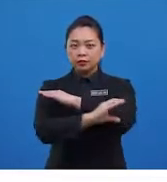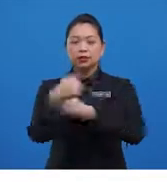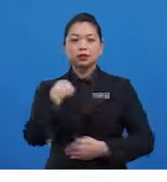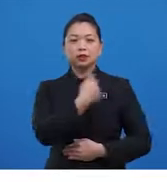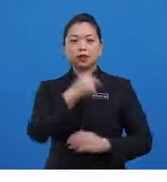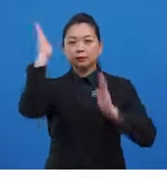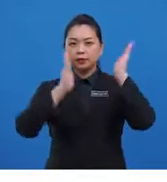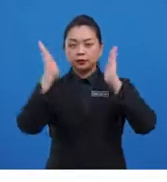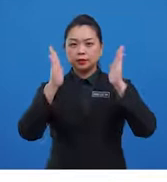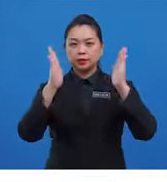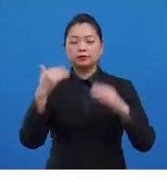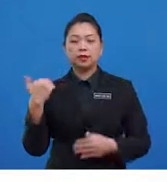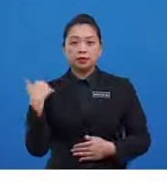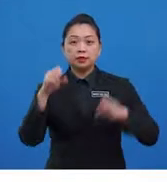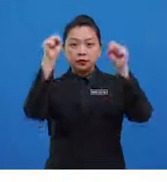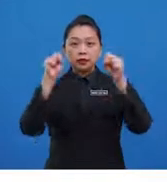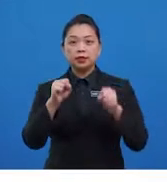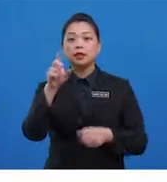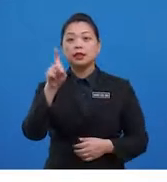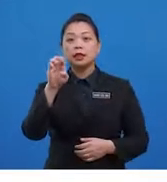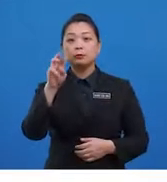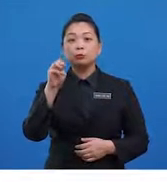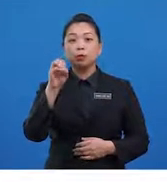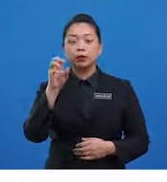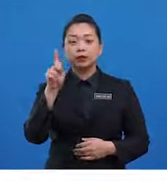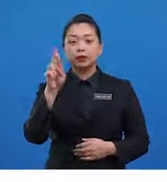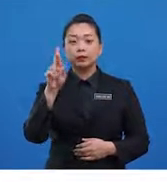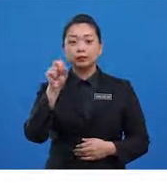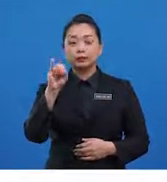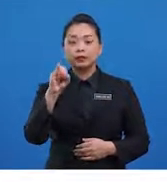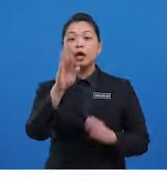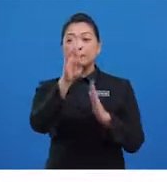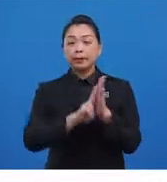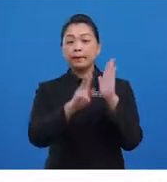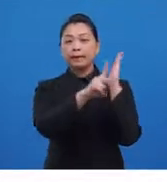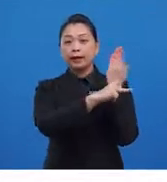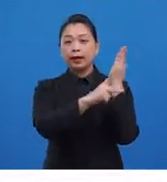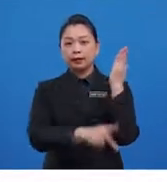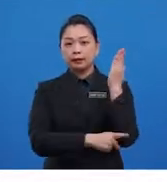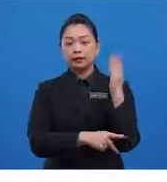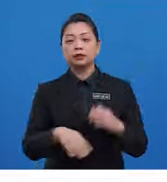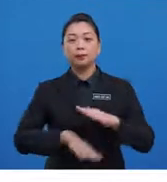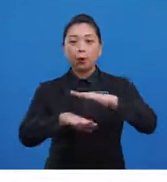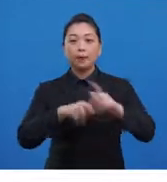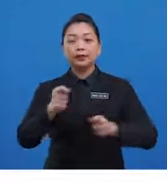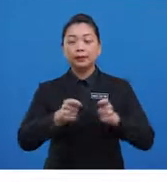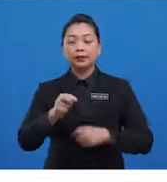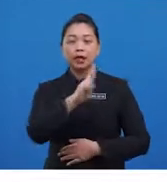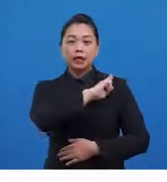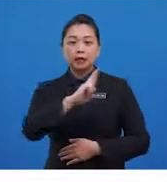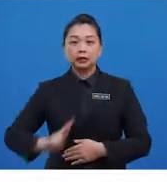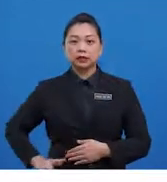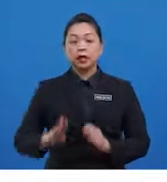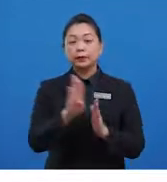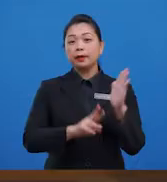Malaysia mengamalkan sistem demokrasi berparlimen di bawah pentadbiran raja